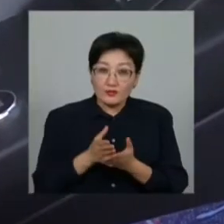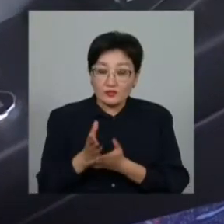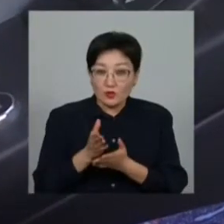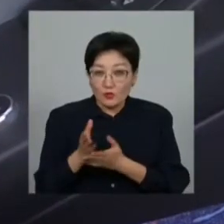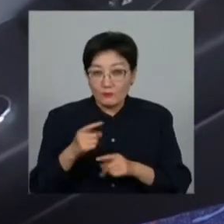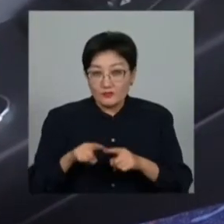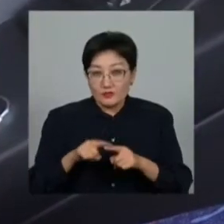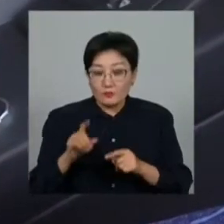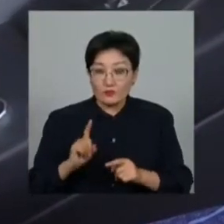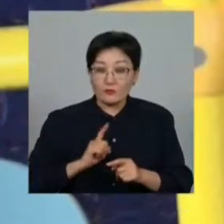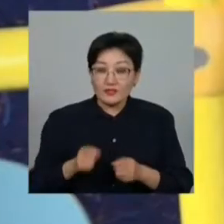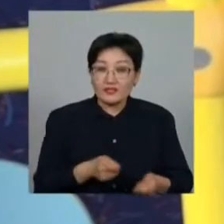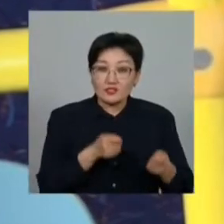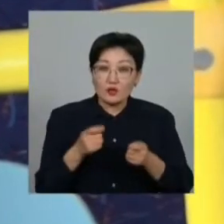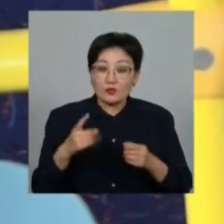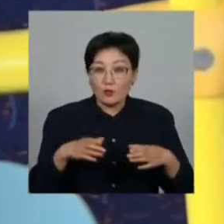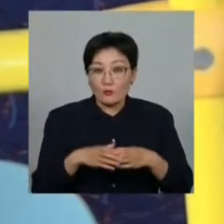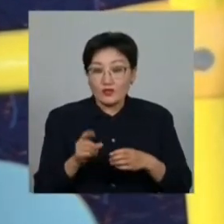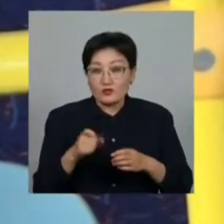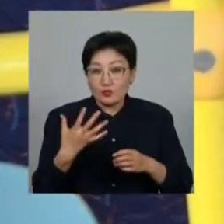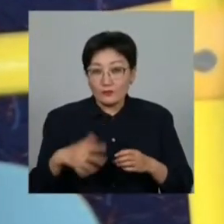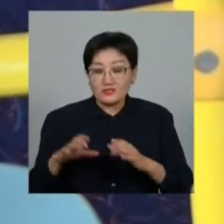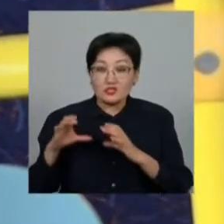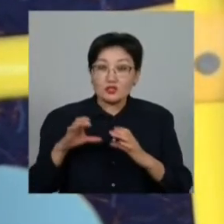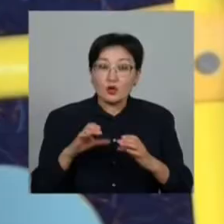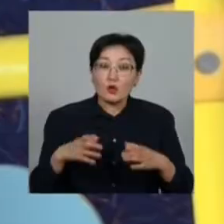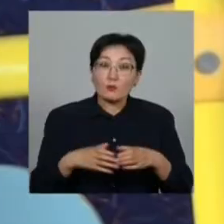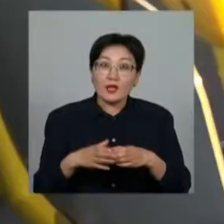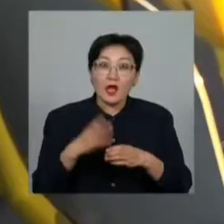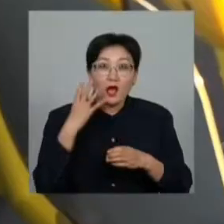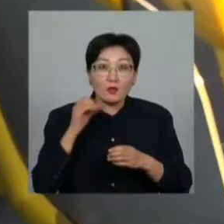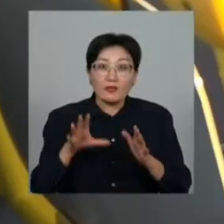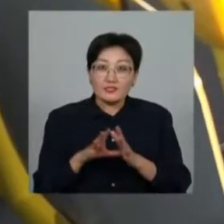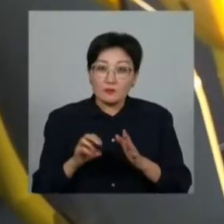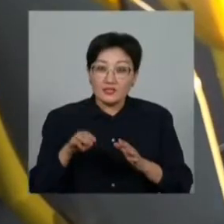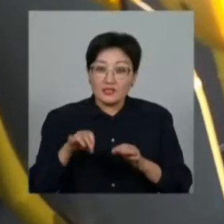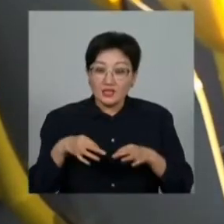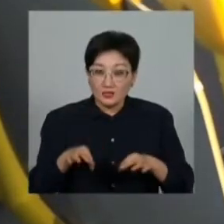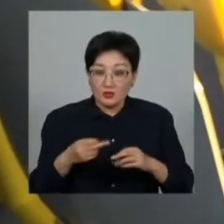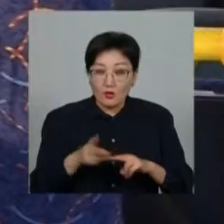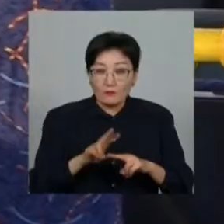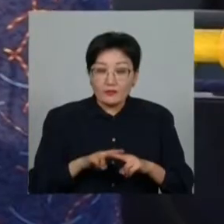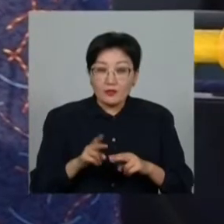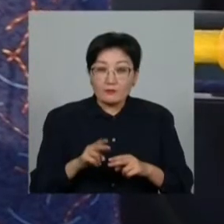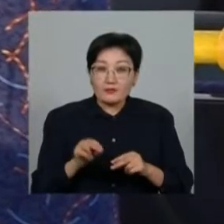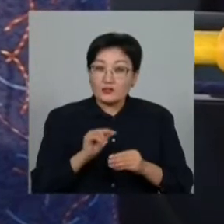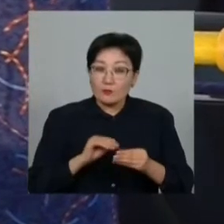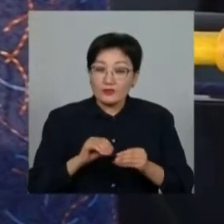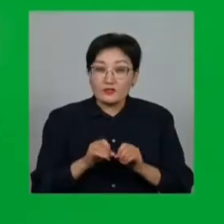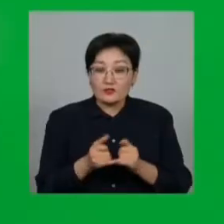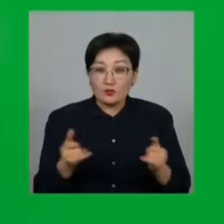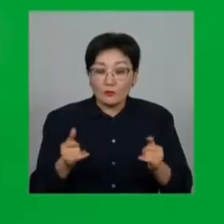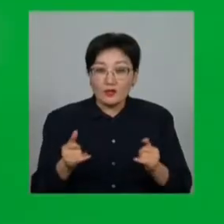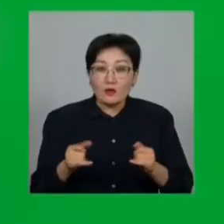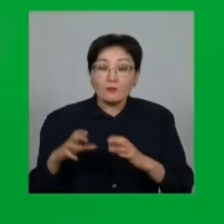скоро ожидается поставка еще одной партии 150 автобусов компании алматы electro trance для перед бесперебойного обеспечения топливом